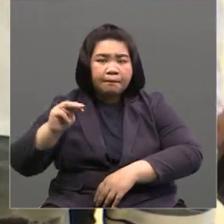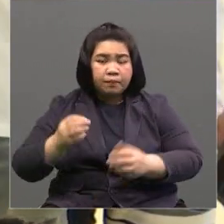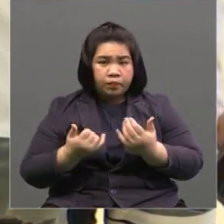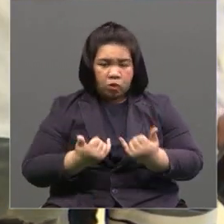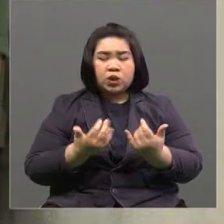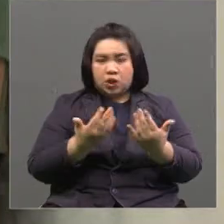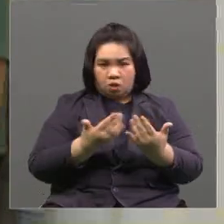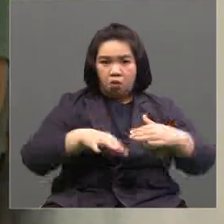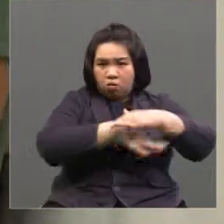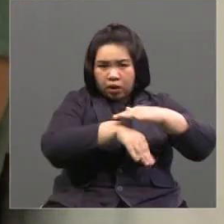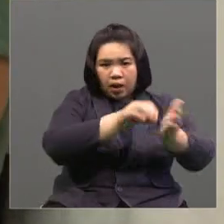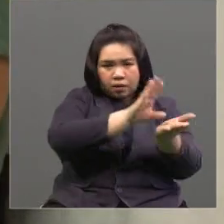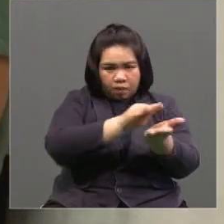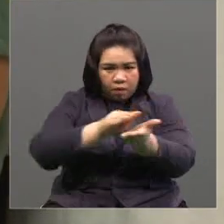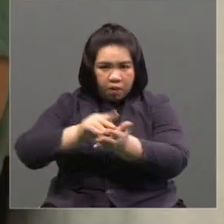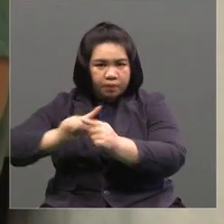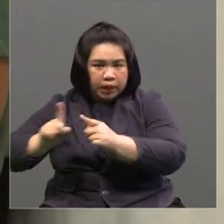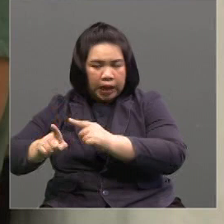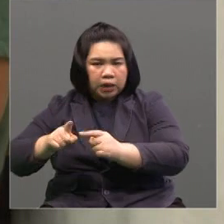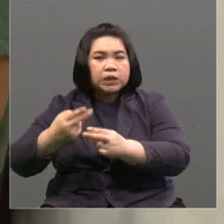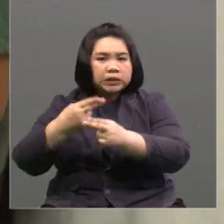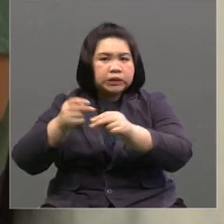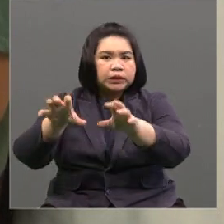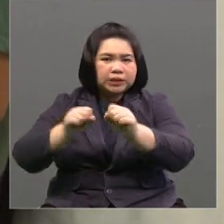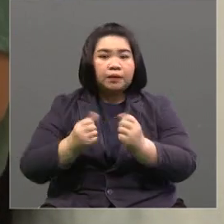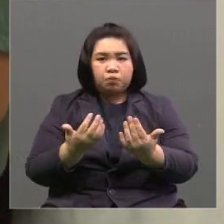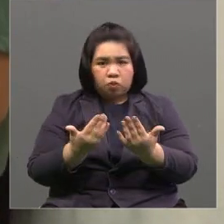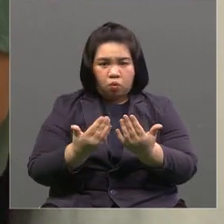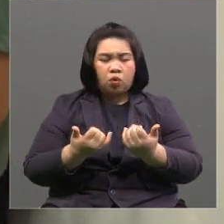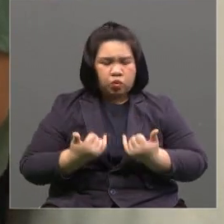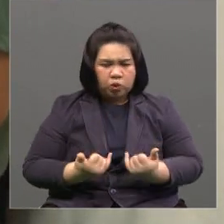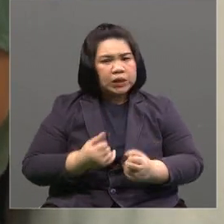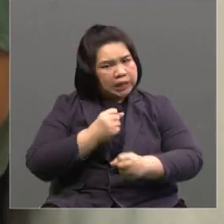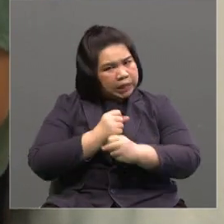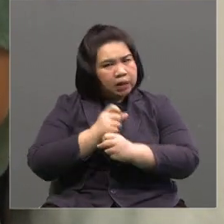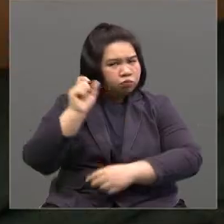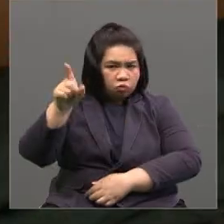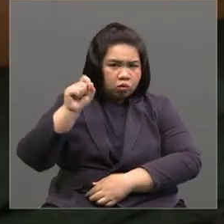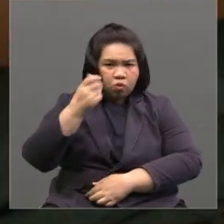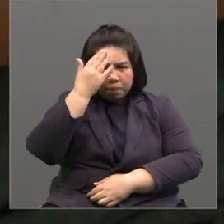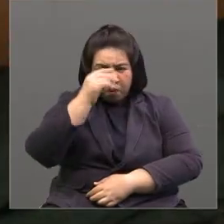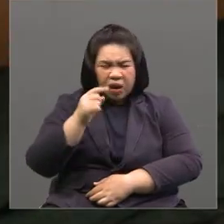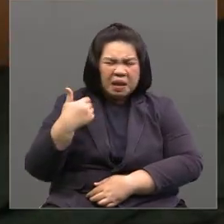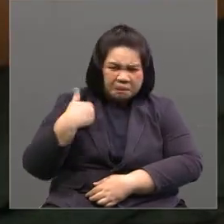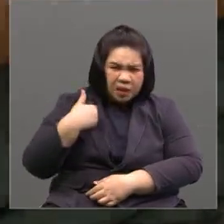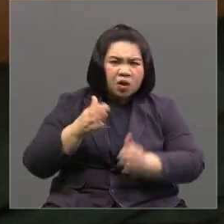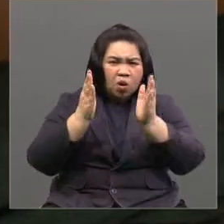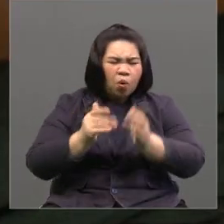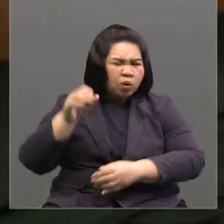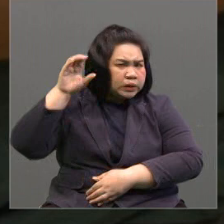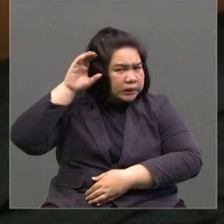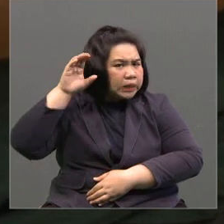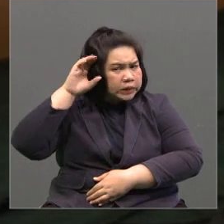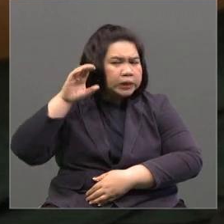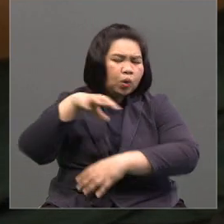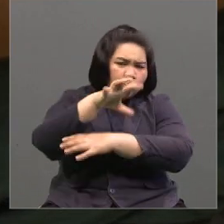จากนี้ก็จะรวบรวมพยานหลักฐานเพื่ออนุมัติหมายจับต่อไปซึ่งเรื่องนี้ต้องให้ดำเนินการอย่างเร่งด่วนเพราะว่ามีเหยื่อเป็นจำนวนม